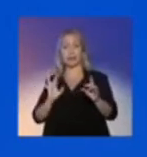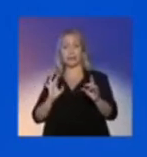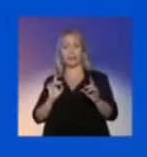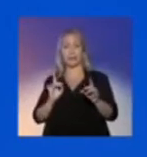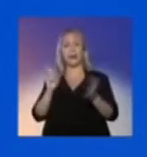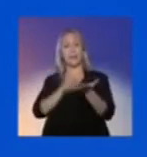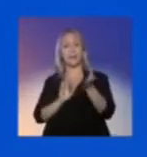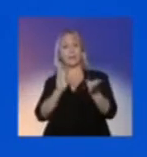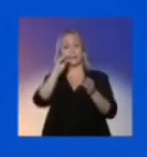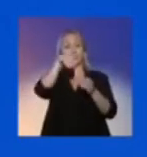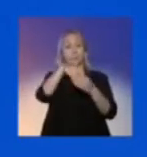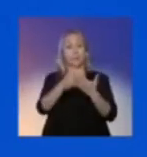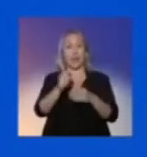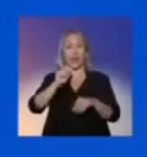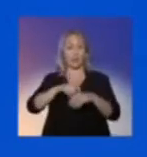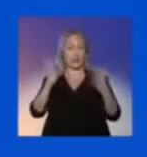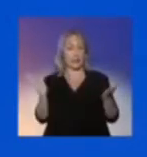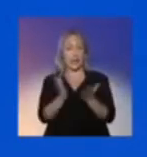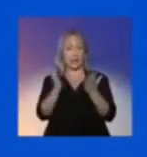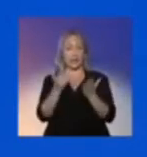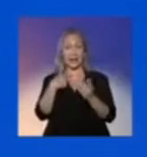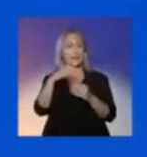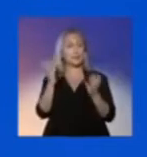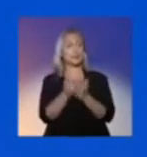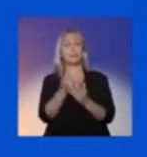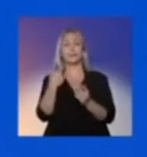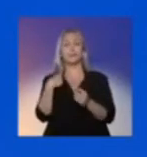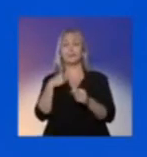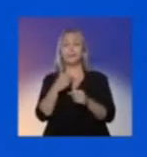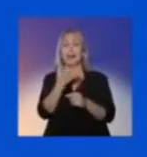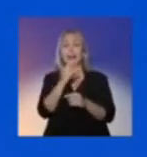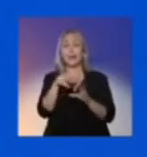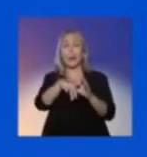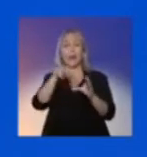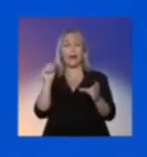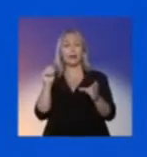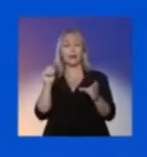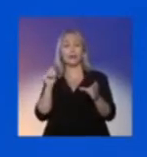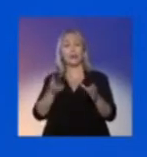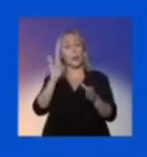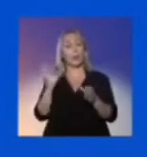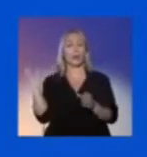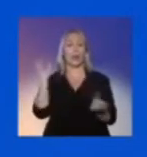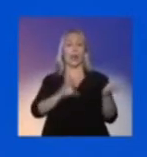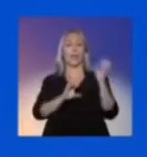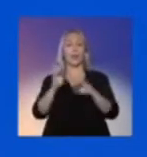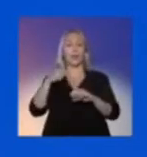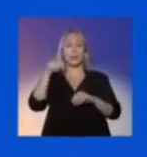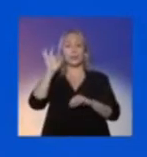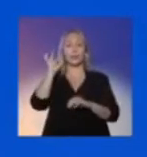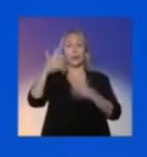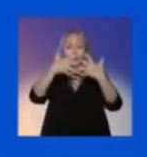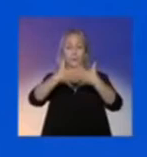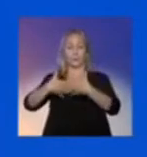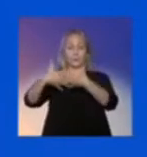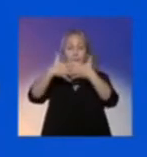ιστορία. Δεν έχουμε κάτι το οποίο να μας κρατάει μακριά από τέτοιες επενδύσεις, παραγωγικές επενδύσεις. Γιατί δεν αναφέρομαι